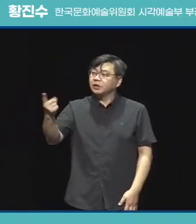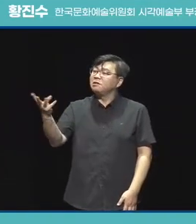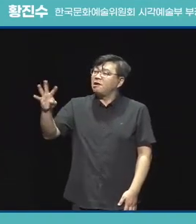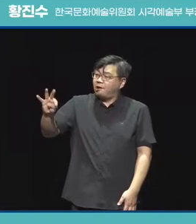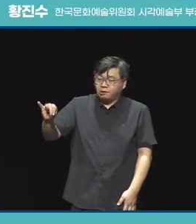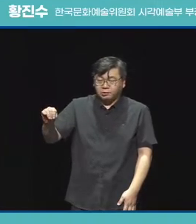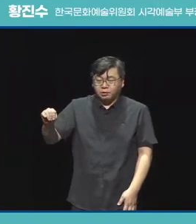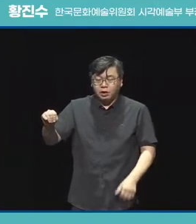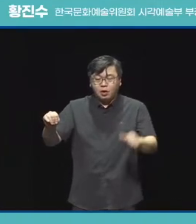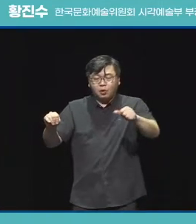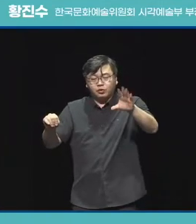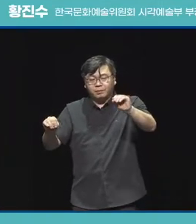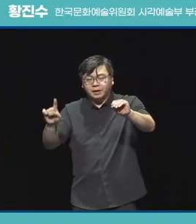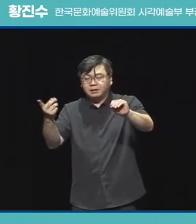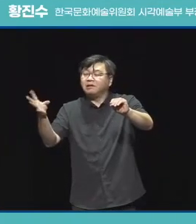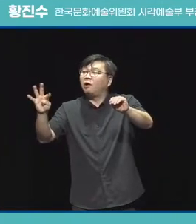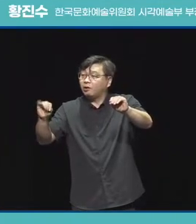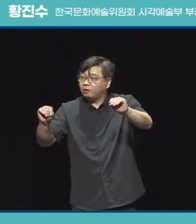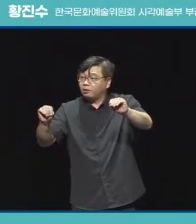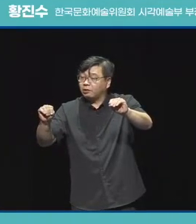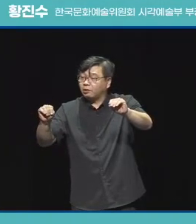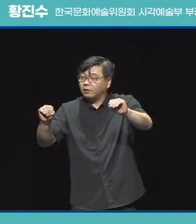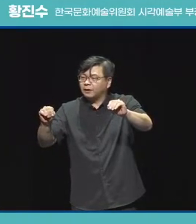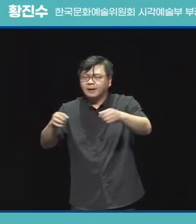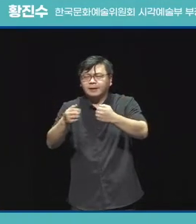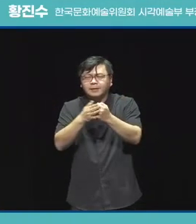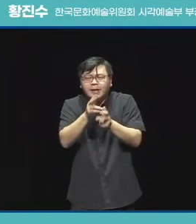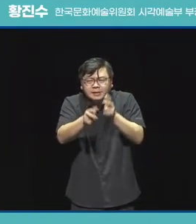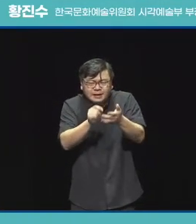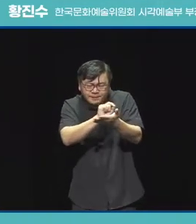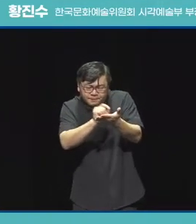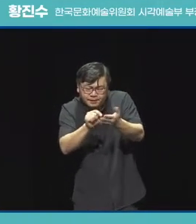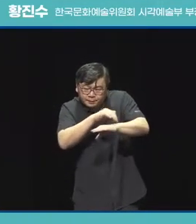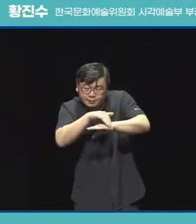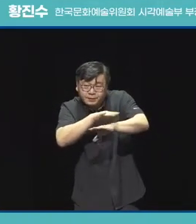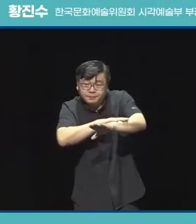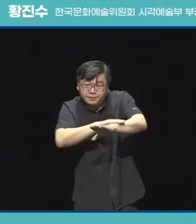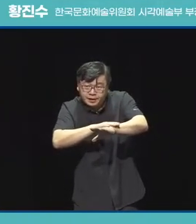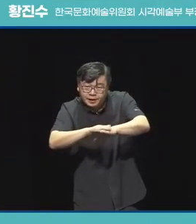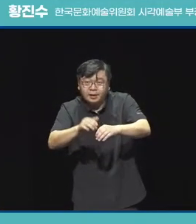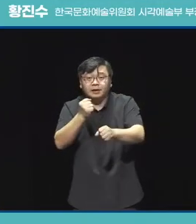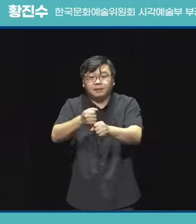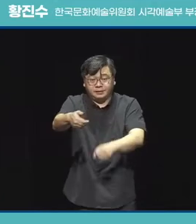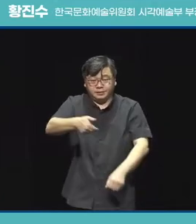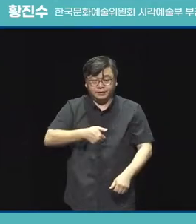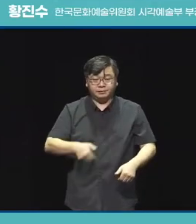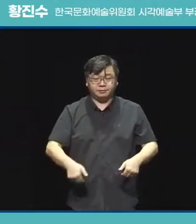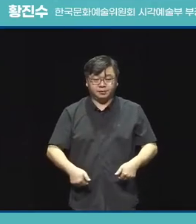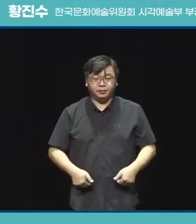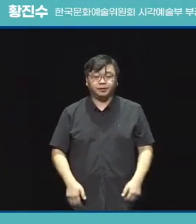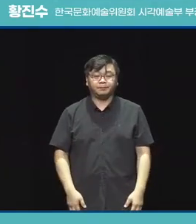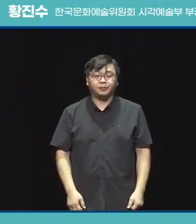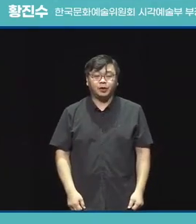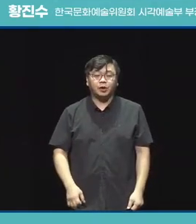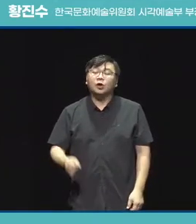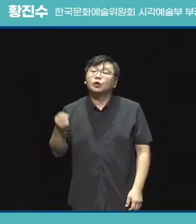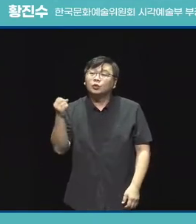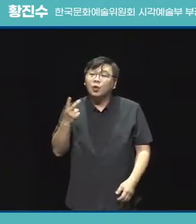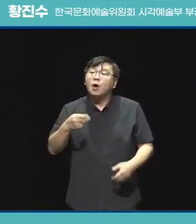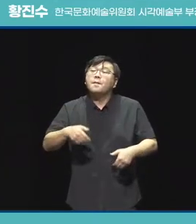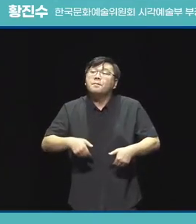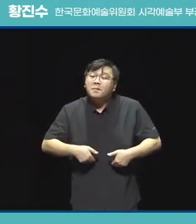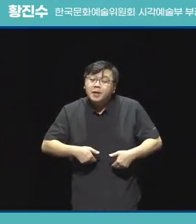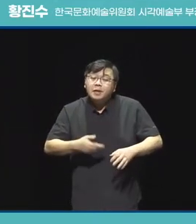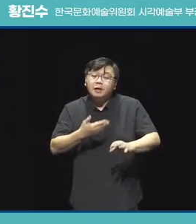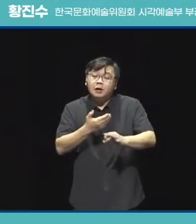사업 계획을 충실하게 좀 작성할 수 있을 수 있도록 했고요 단지 필요시 심의위원회에서